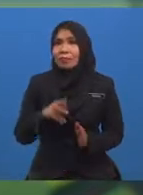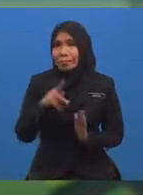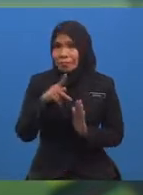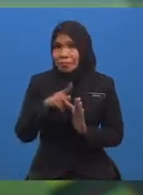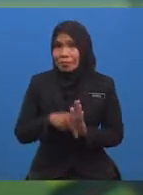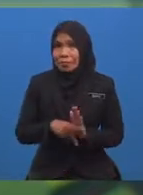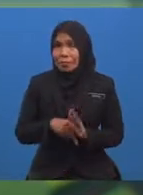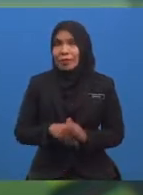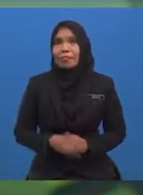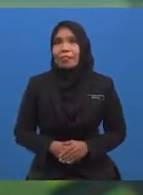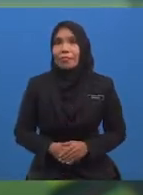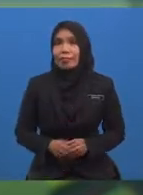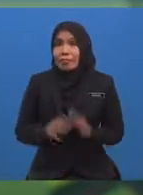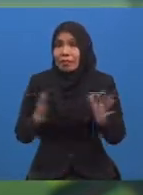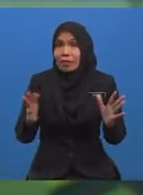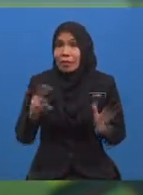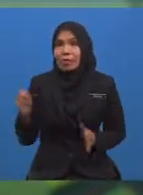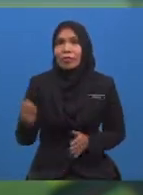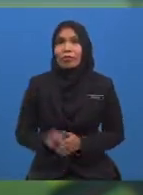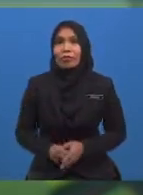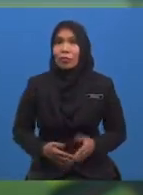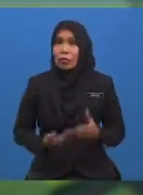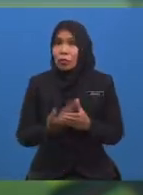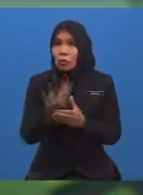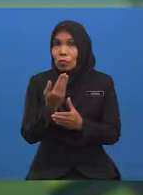ialah tumbuhan ingin membesar.